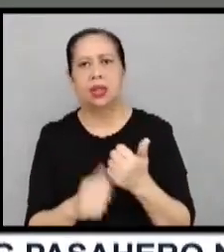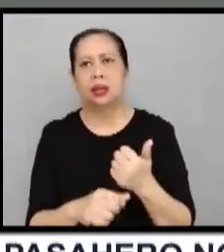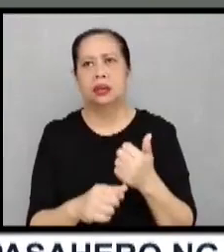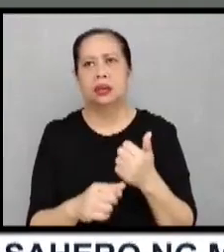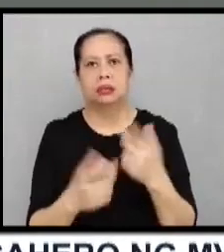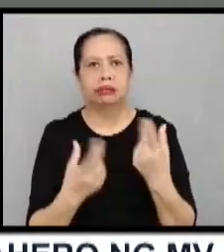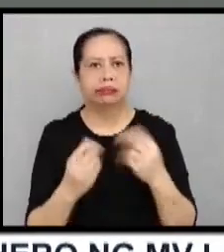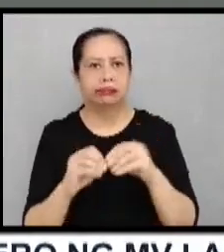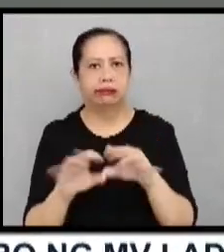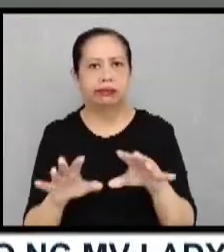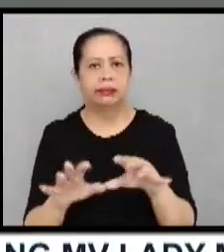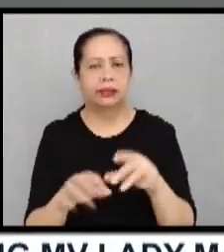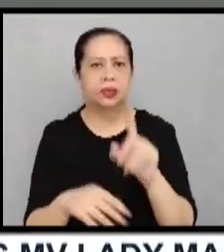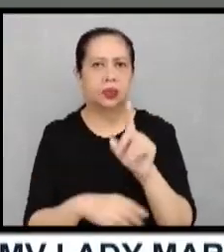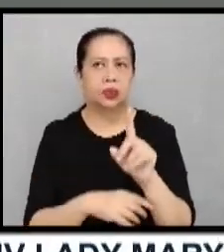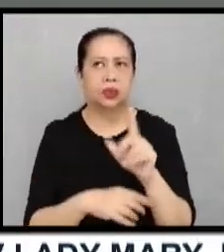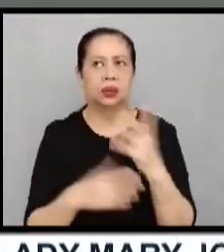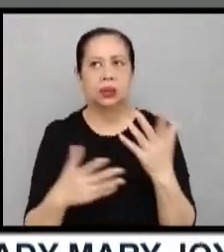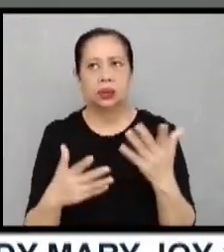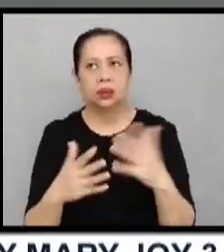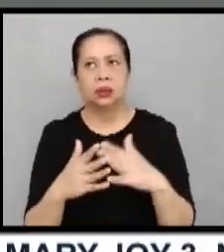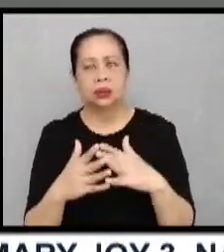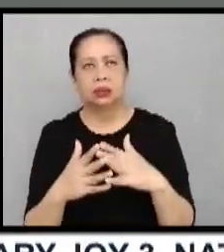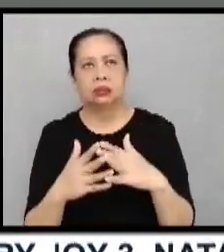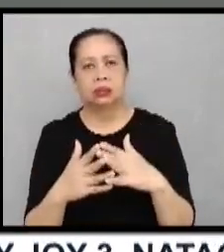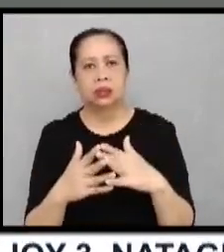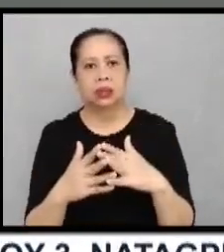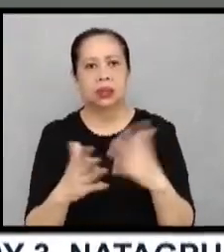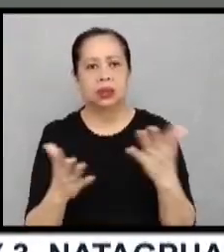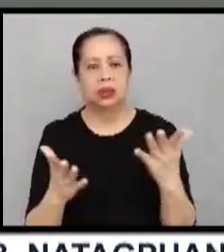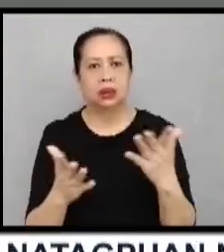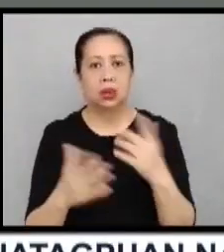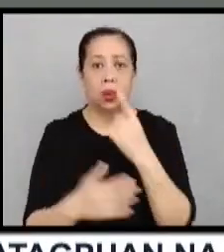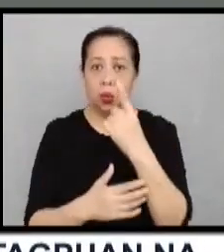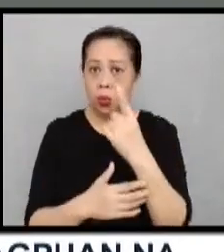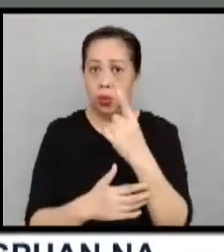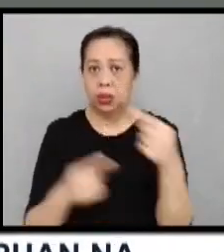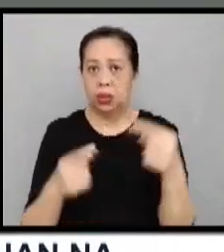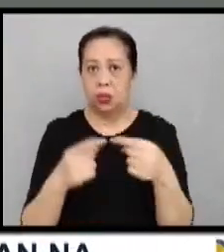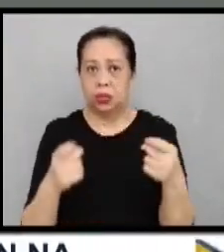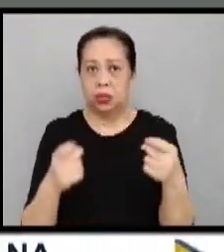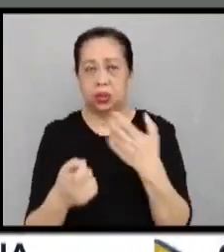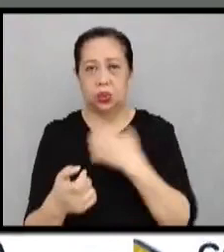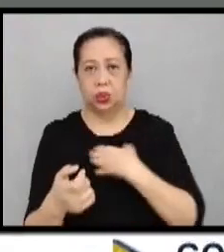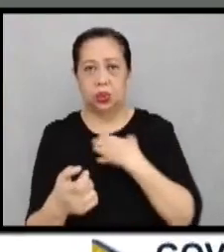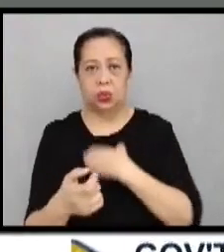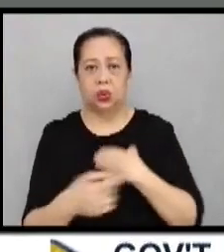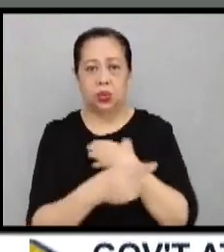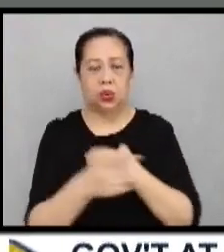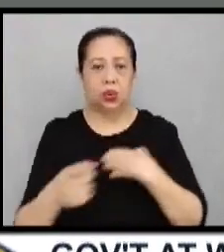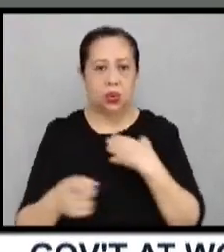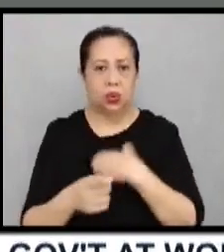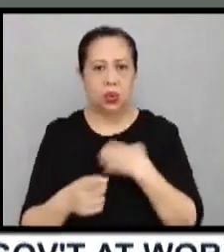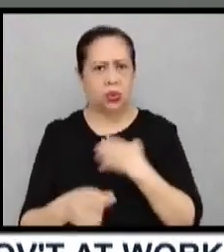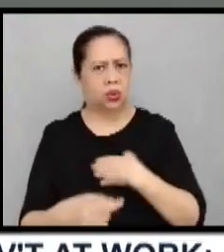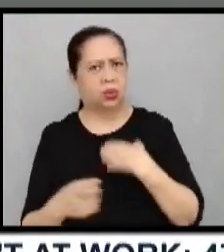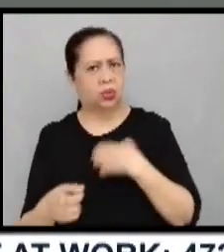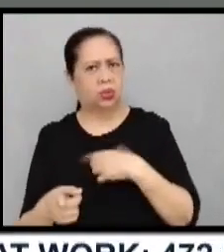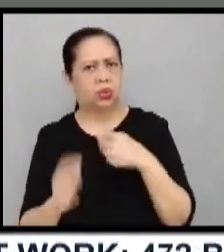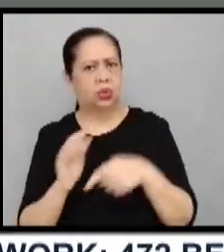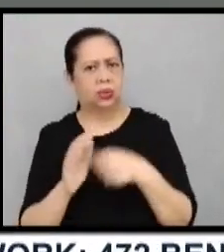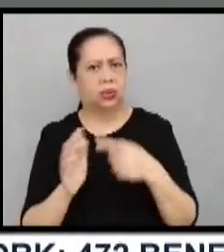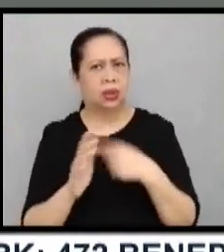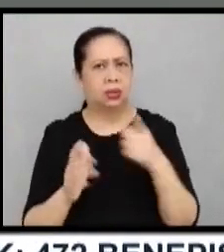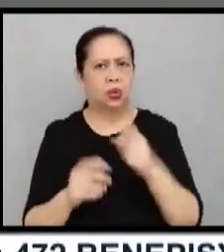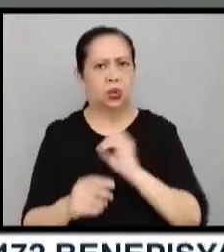Kasi isa nga sa mga ang one of the oppositions yung nagrereklamo diyan yung mga